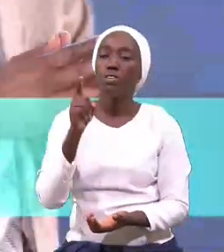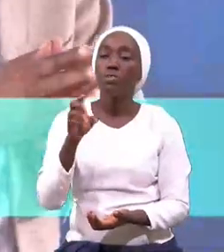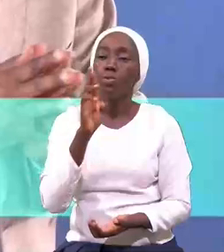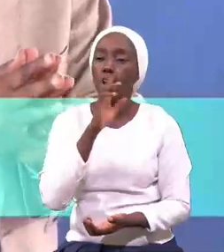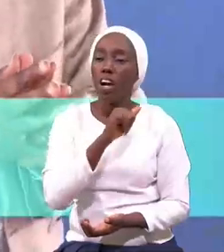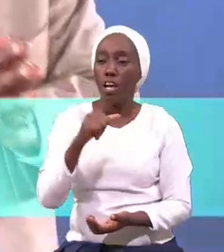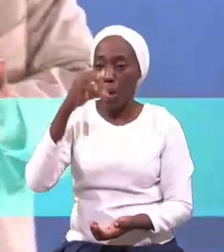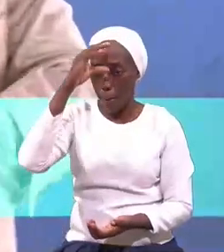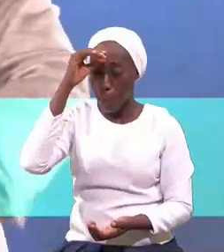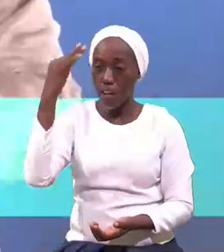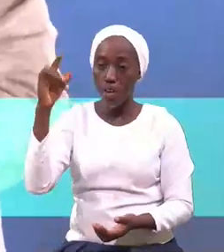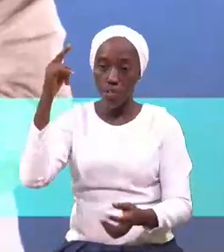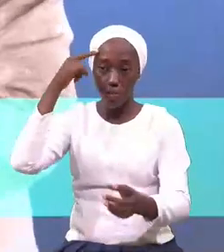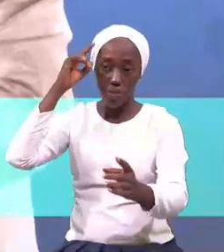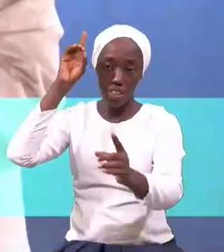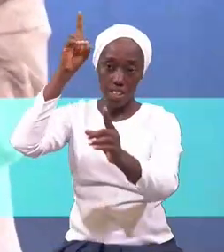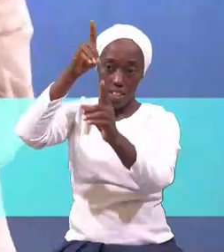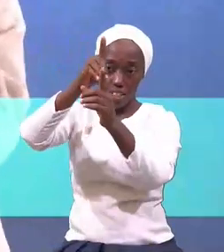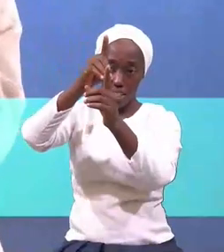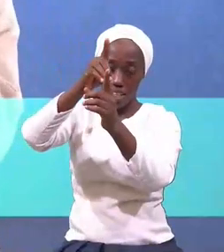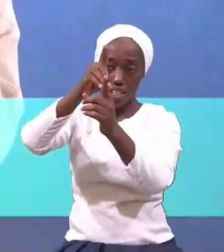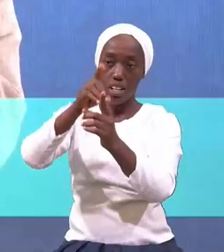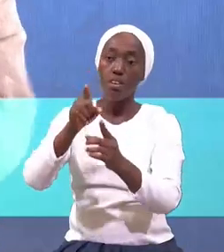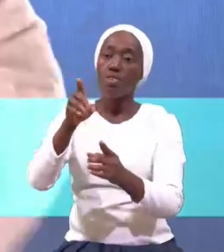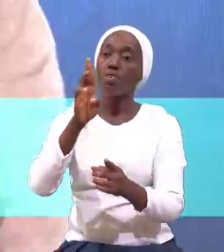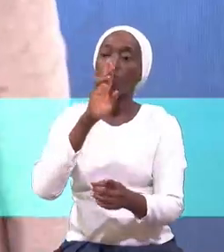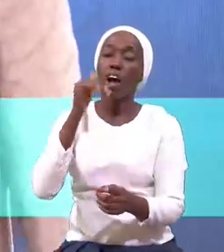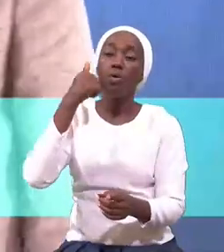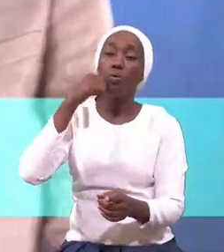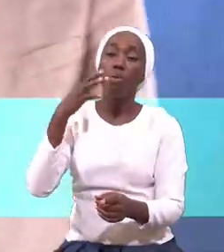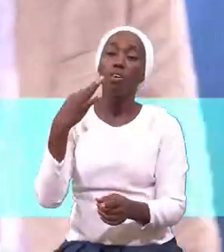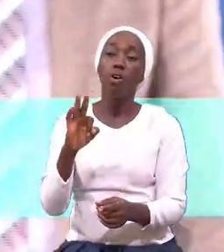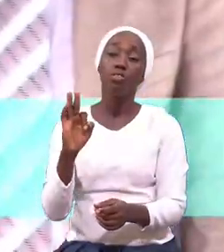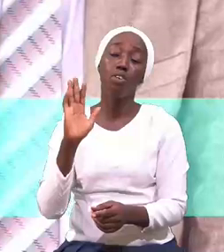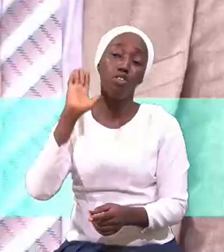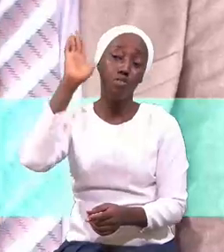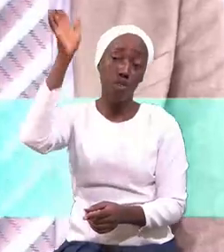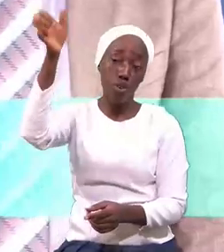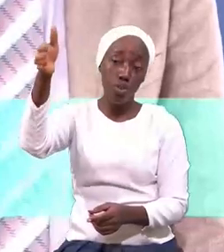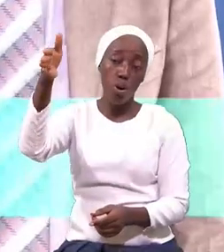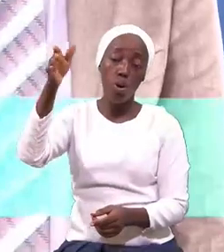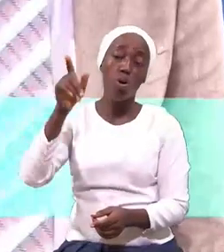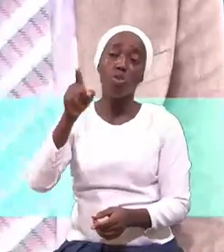Vous êtes un homme de destinée. Vous êtes une femme de destinée.